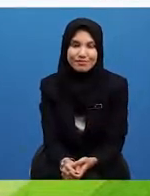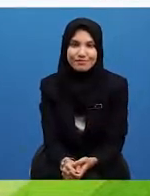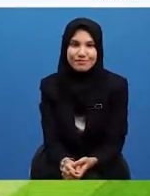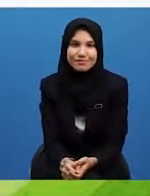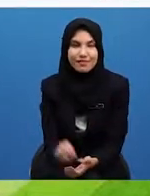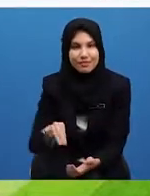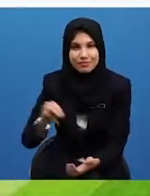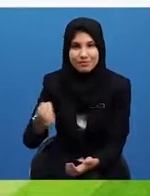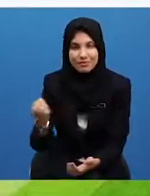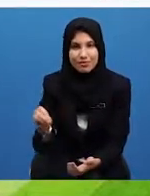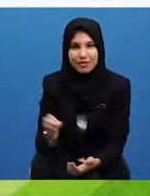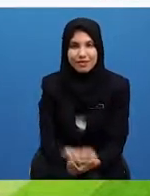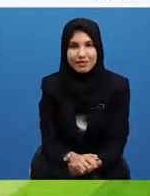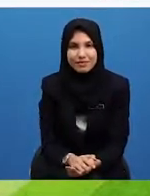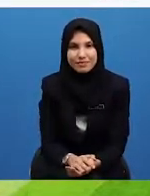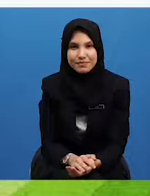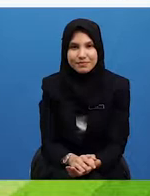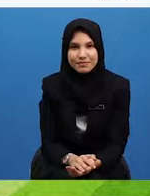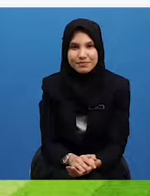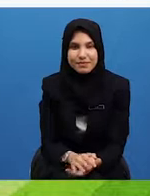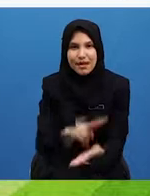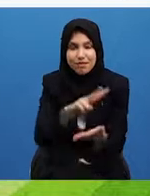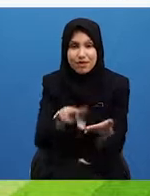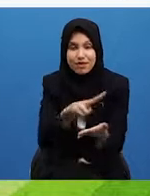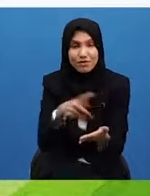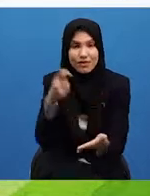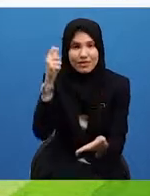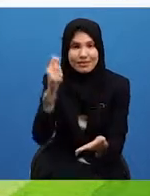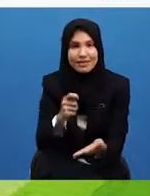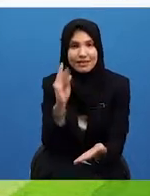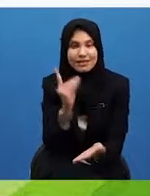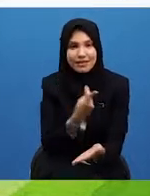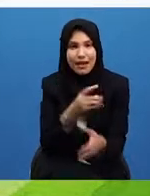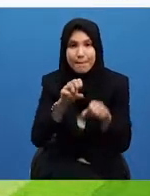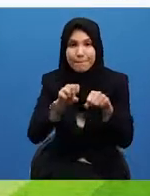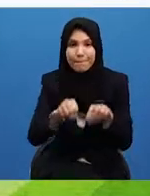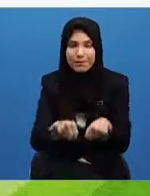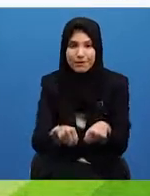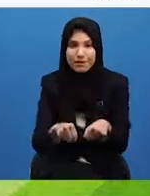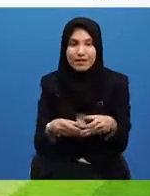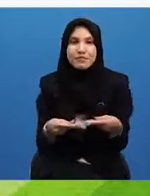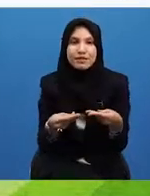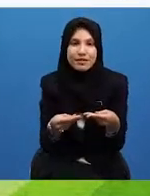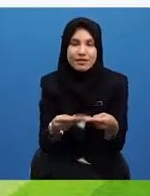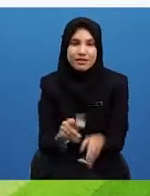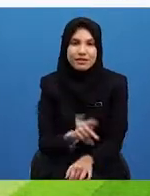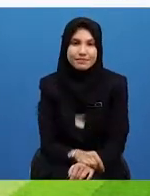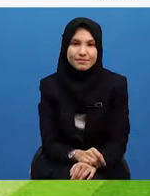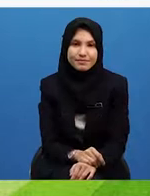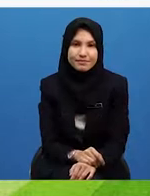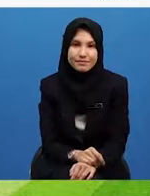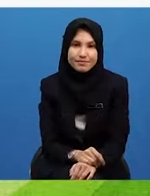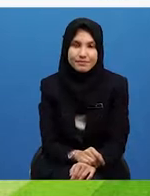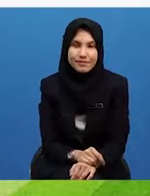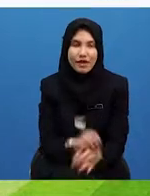murid-murid berdasarkan Bijuu tadi kita bolehnya the count bahwa